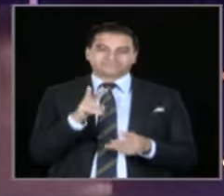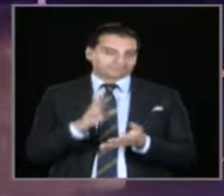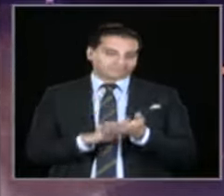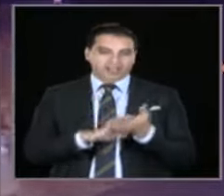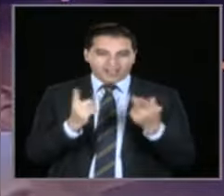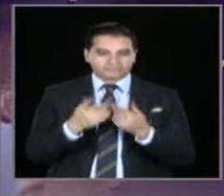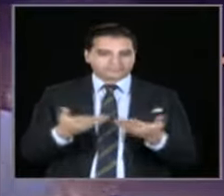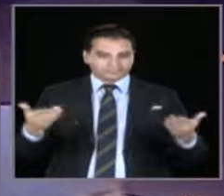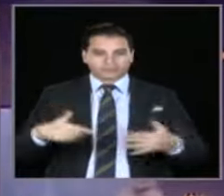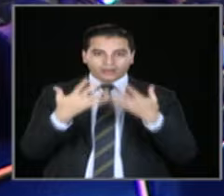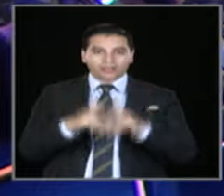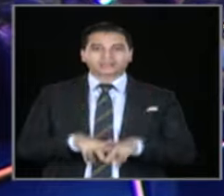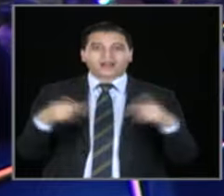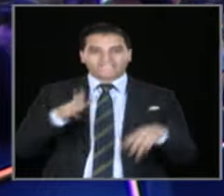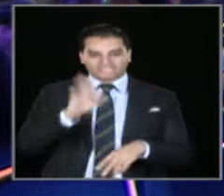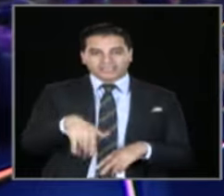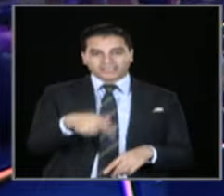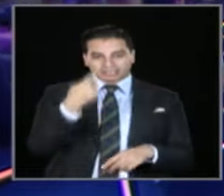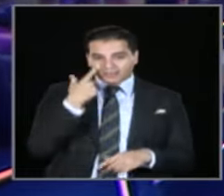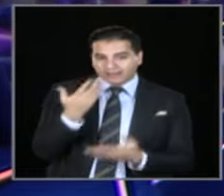النتيجة اتغيرت